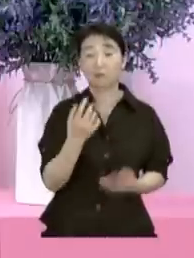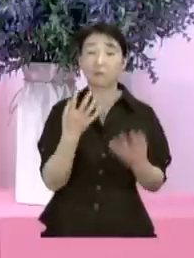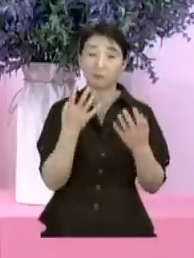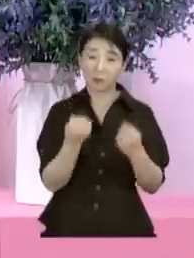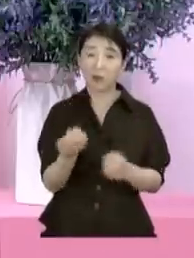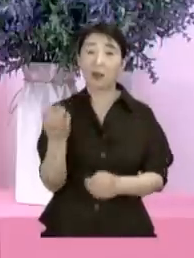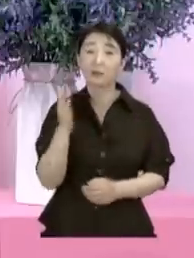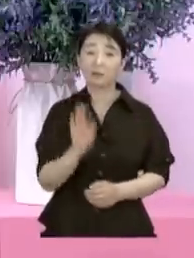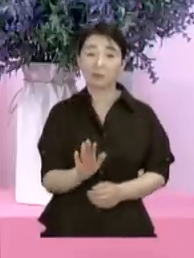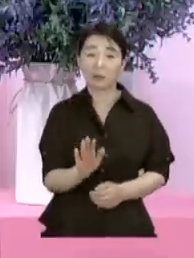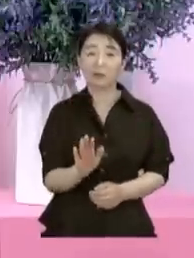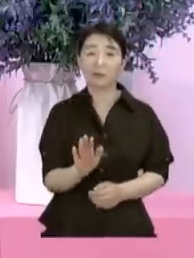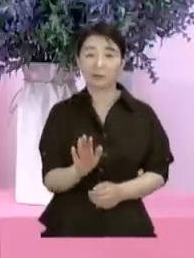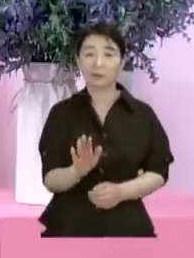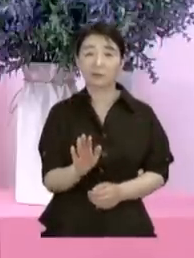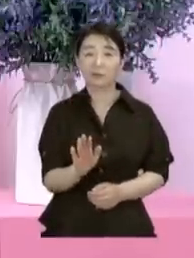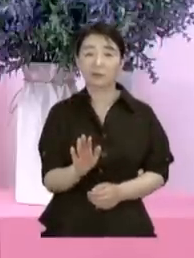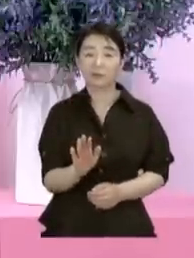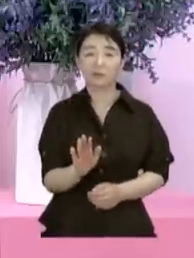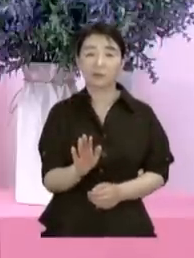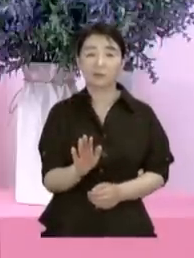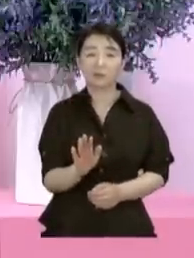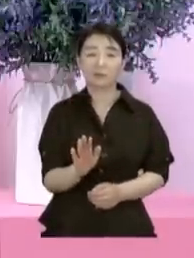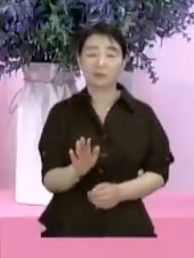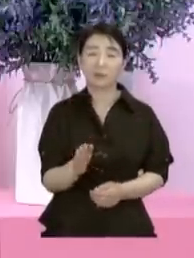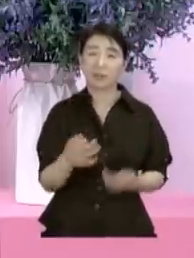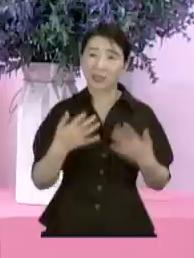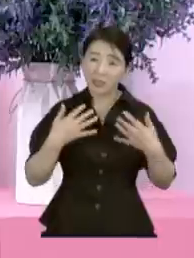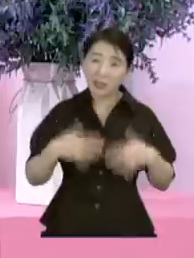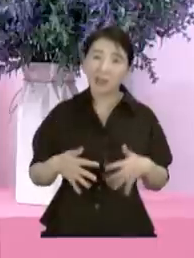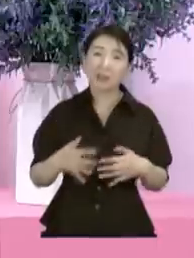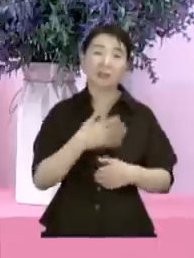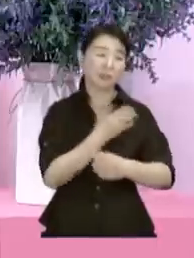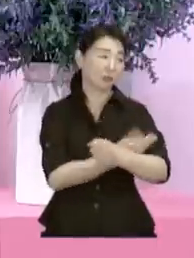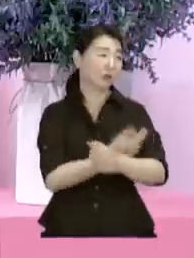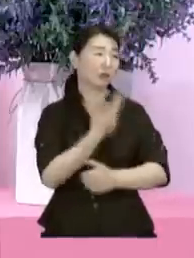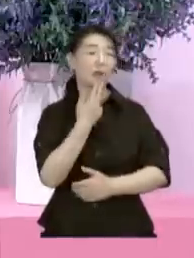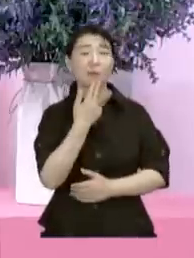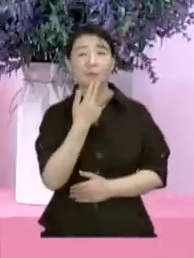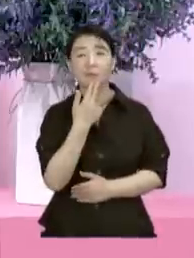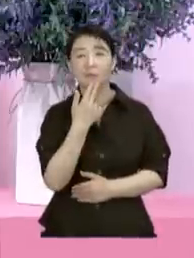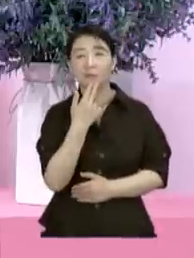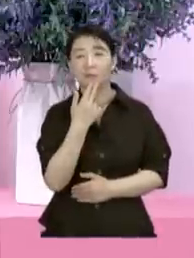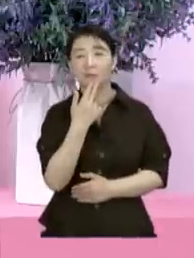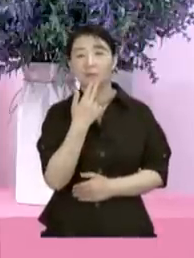부족하지만 저 몸도 매서하고 저 힘도 없고 저 능력도 없고